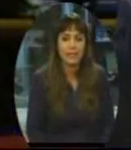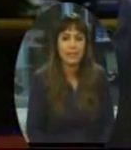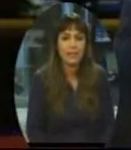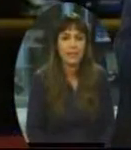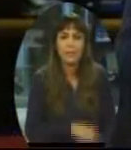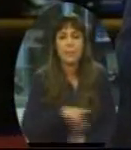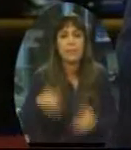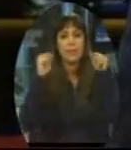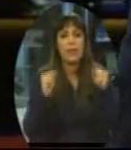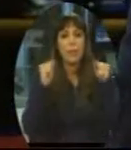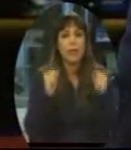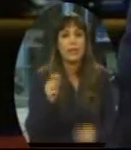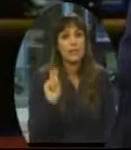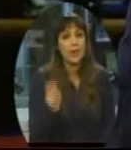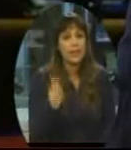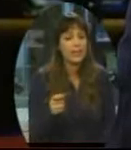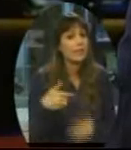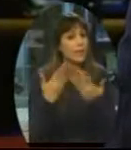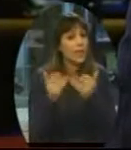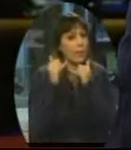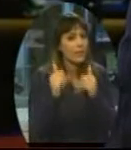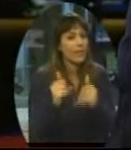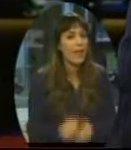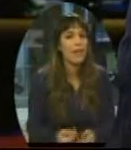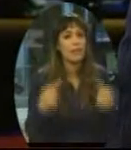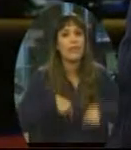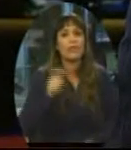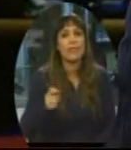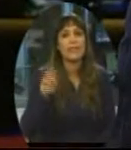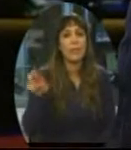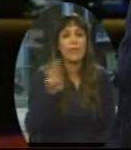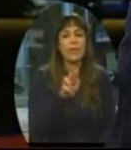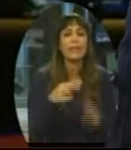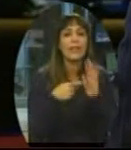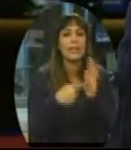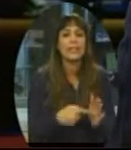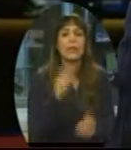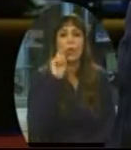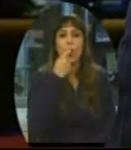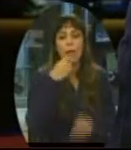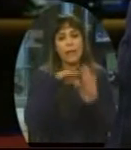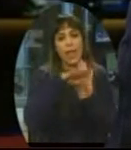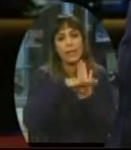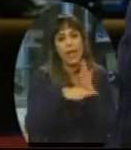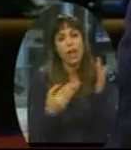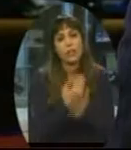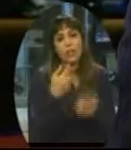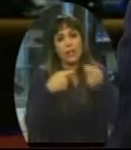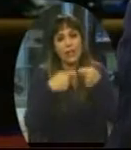הולדת ולכנסת מגיעה מתנה. יושב ראש הכנסת ראובן ריבלין הציג היום את הקוד האתי החדש של חברי הכנסת.